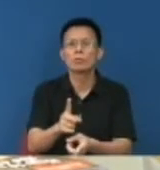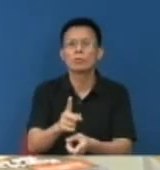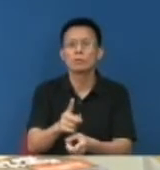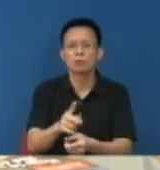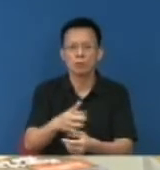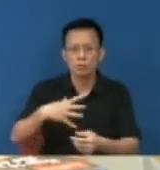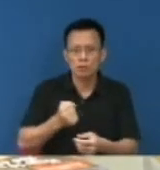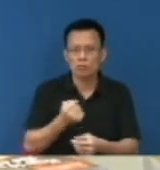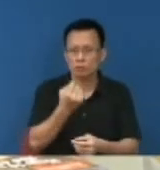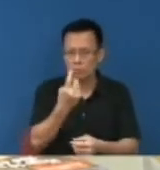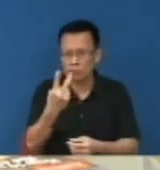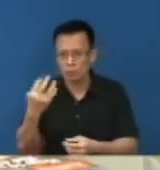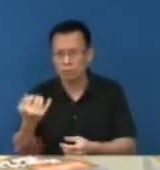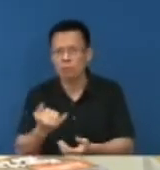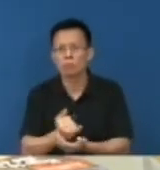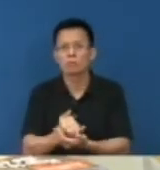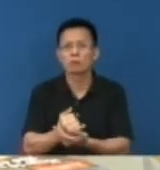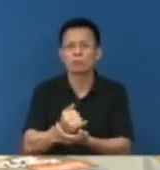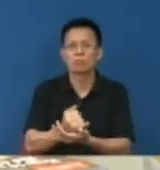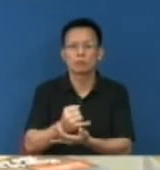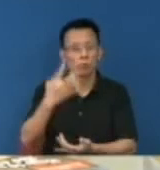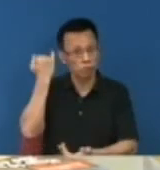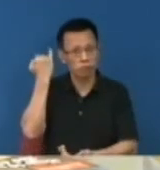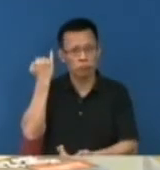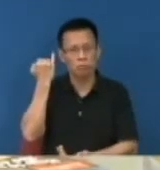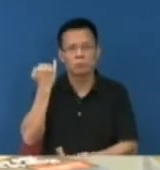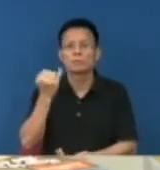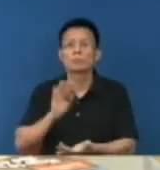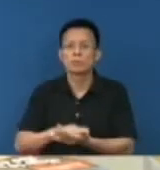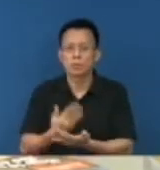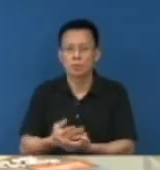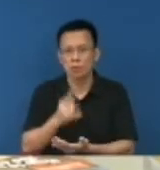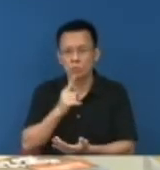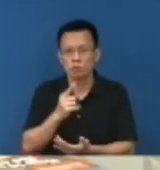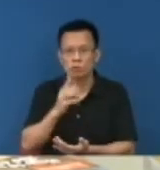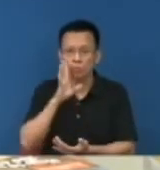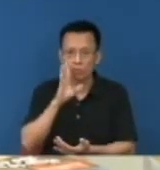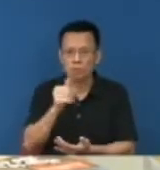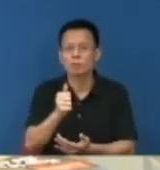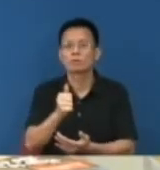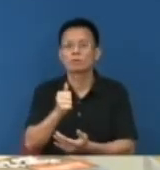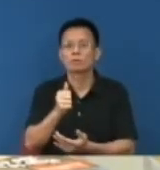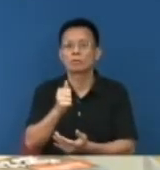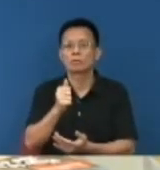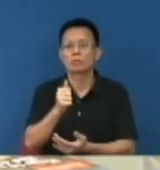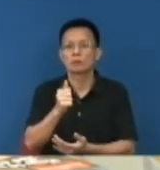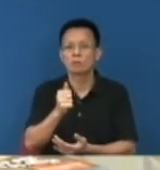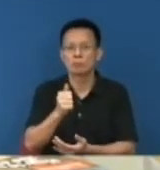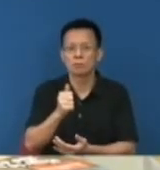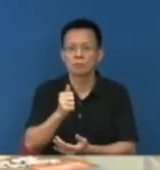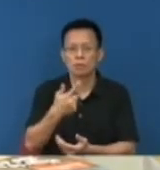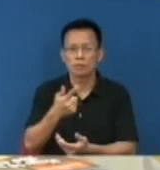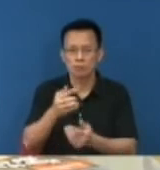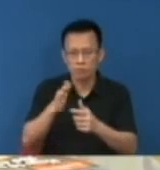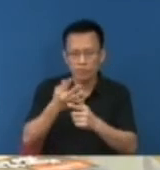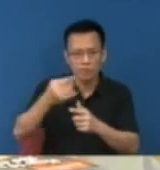席我不知道，但如果從理論上和這個分